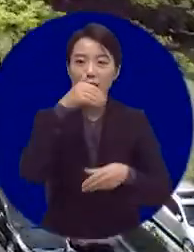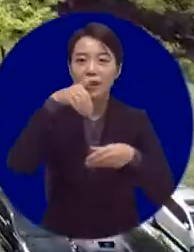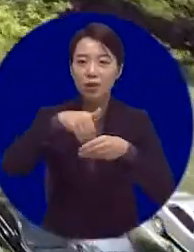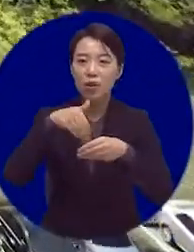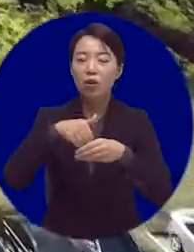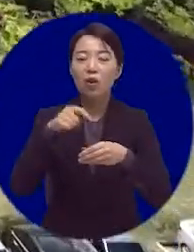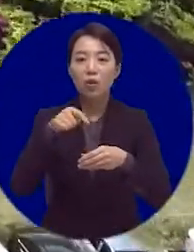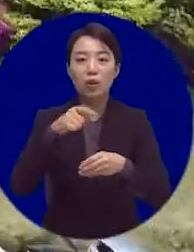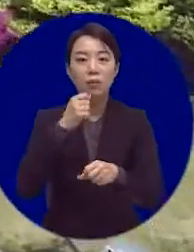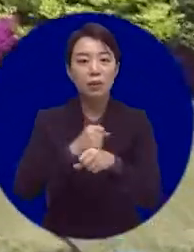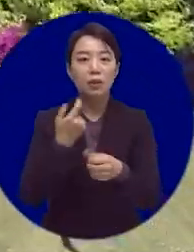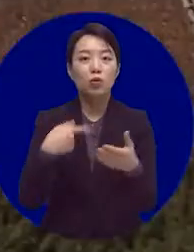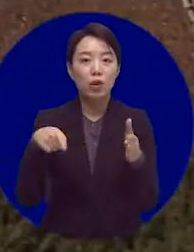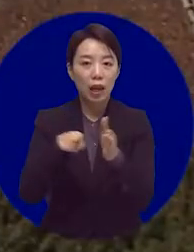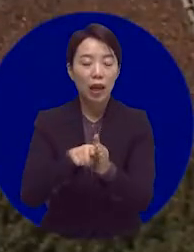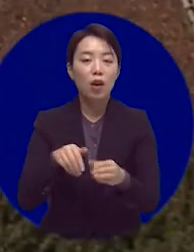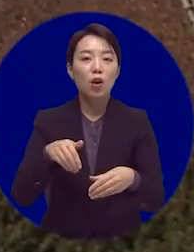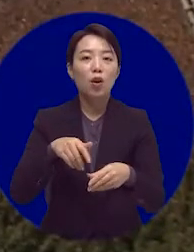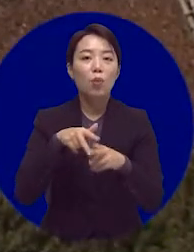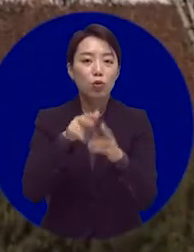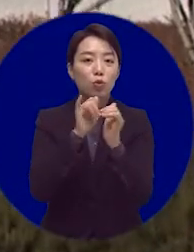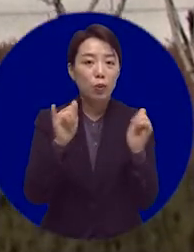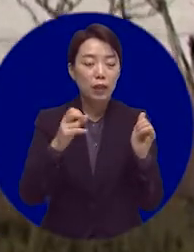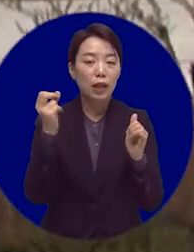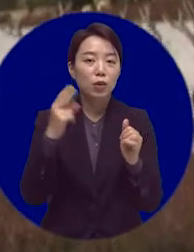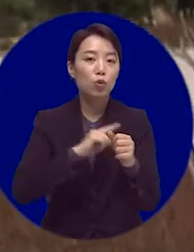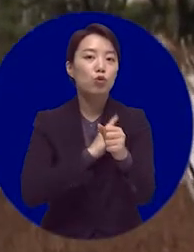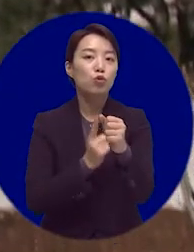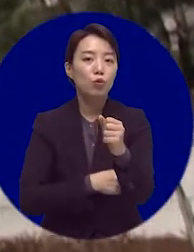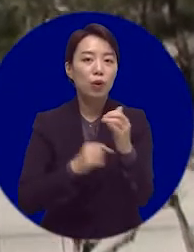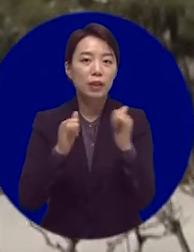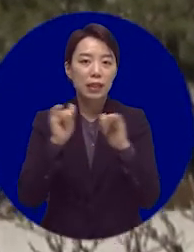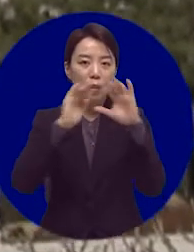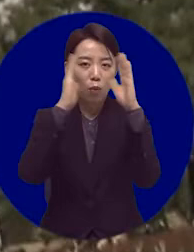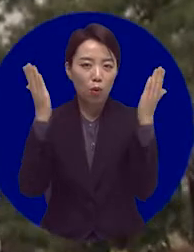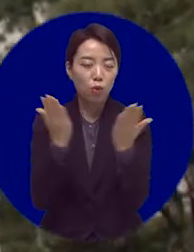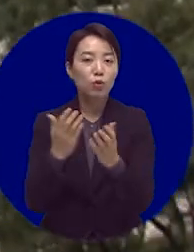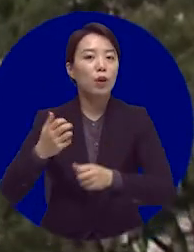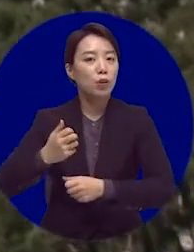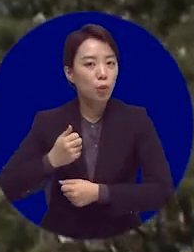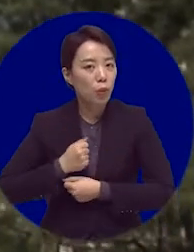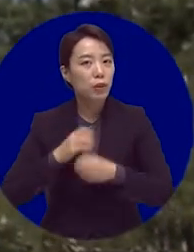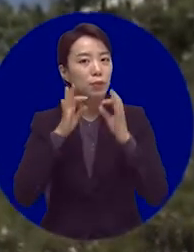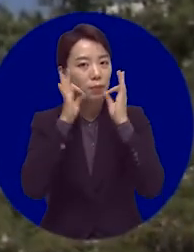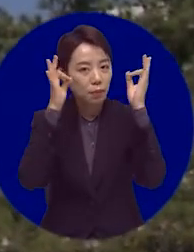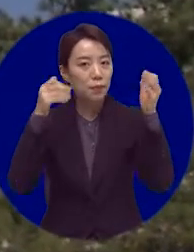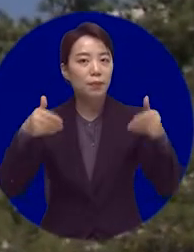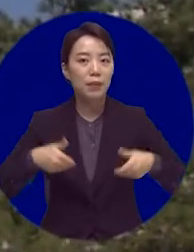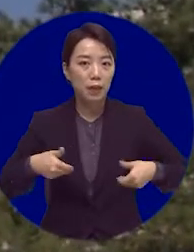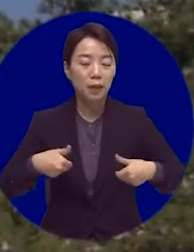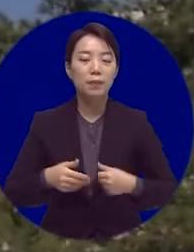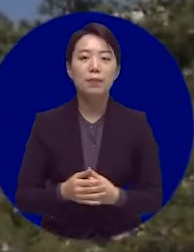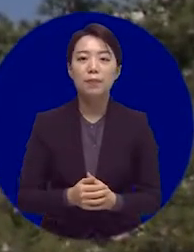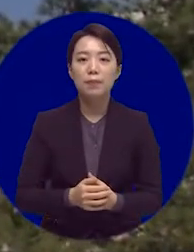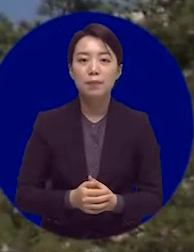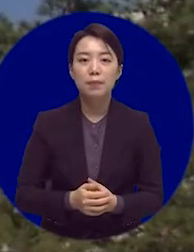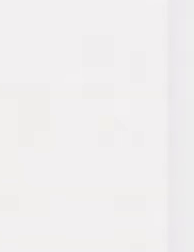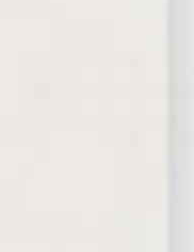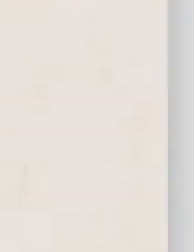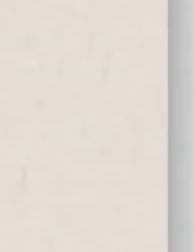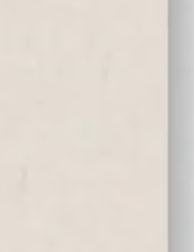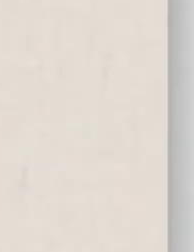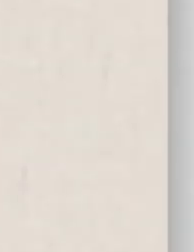깨끗한 선거의 실현을 위해 후보자뿐만 아니라 유권자 모두의 주의와 노력이 필요하겠습니다.